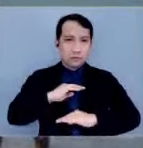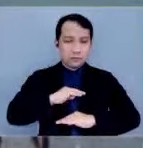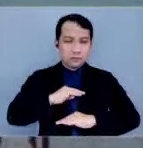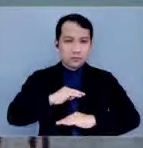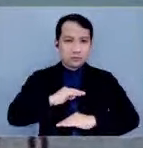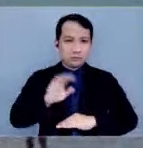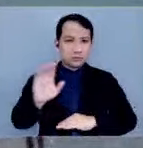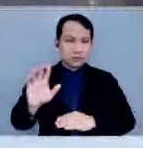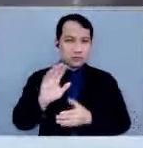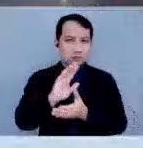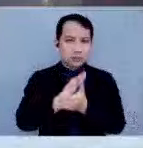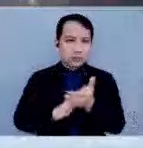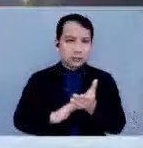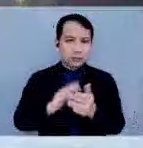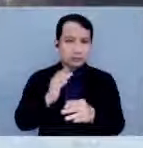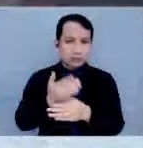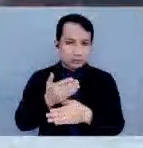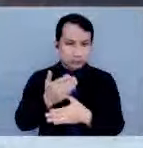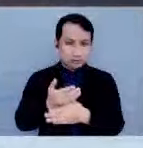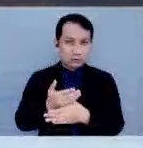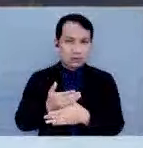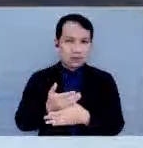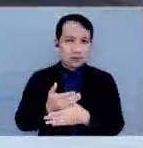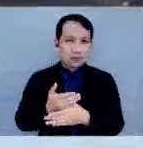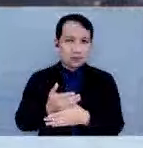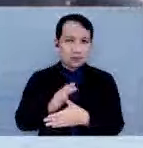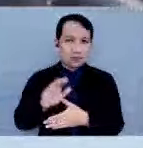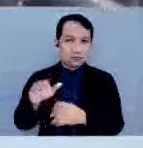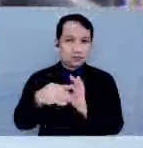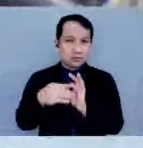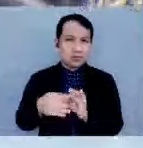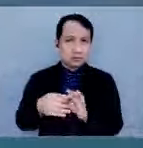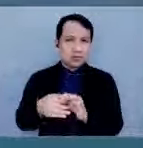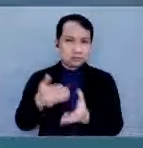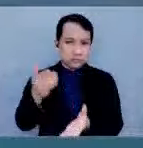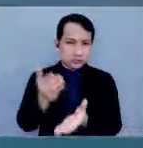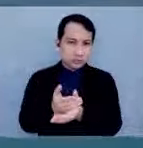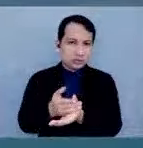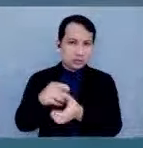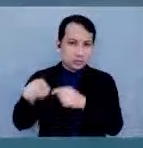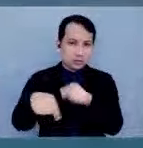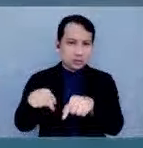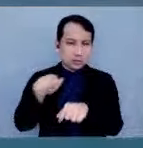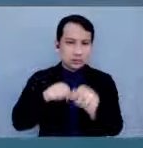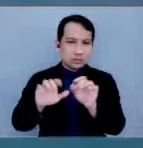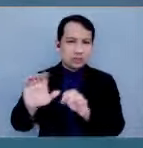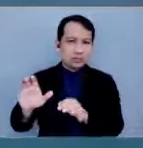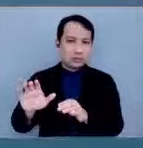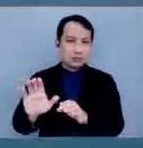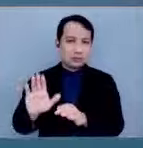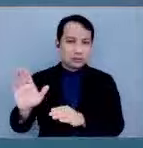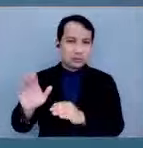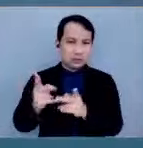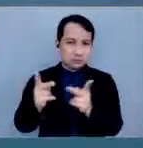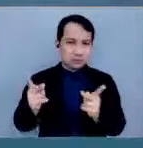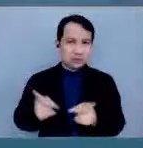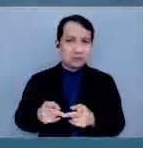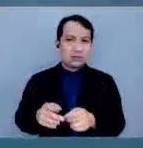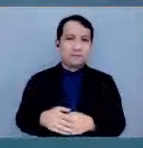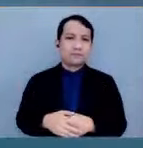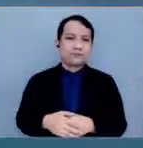perwisyo sa kabuhayan at kalikasan para ipatigil ang dredging activities sa kanilang lugar.